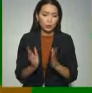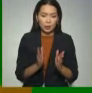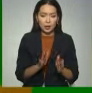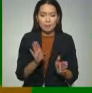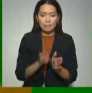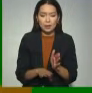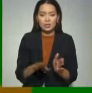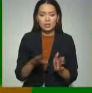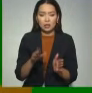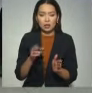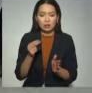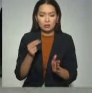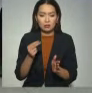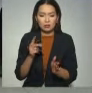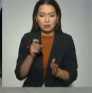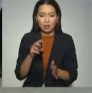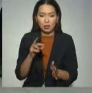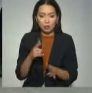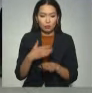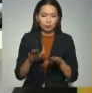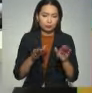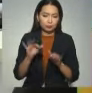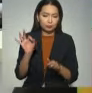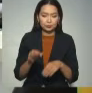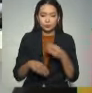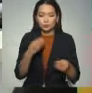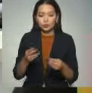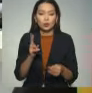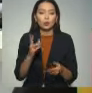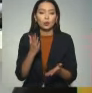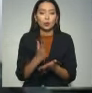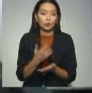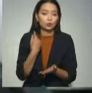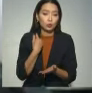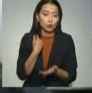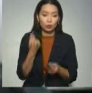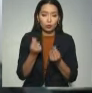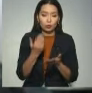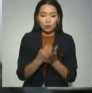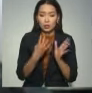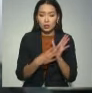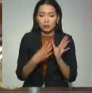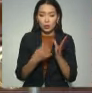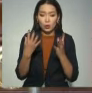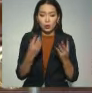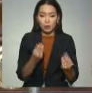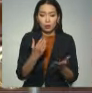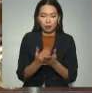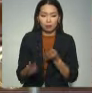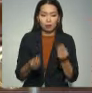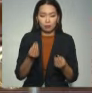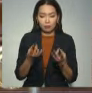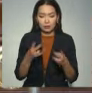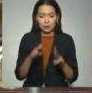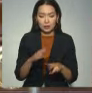беззалоговое онлайн-микрокредитование и прекратить выдавать кредиты тем, у кого уже есть задолженность более 90 дней. Сегодня